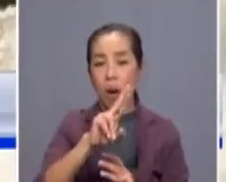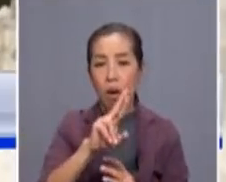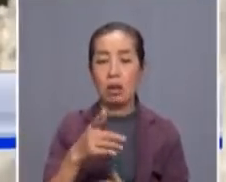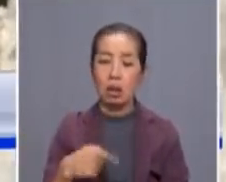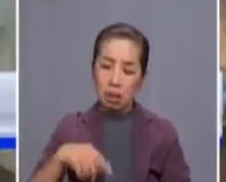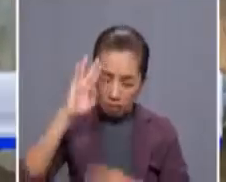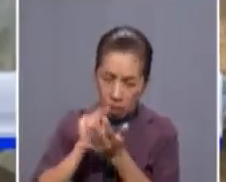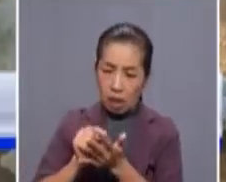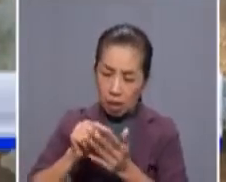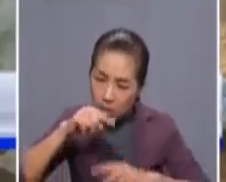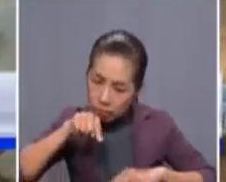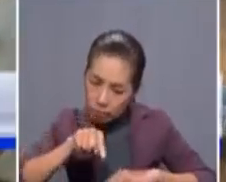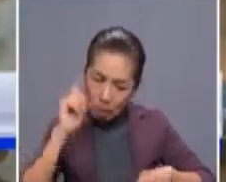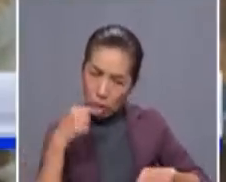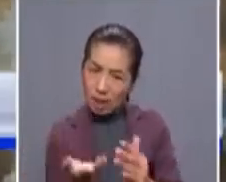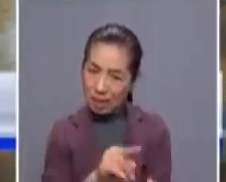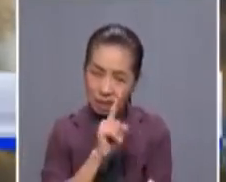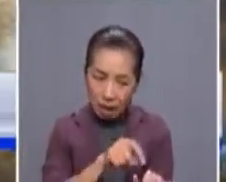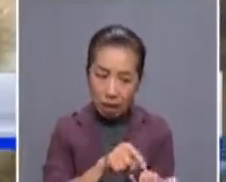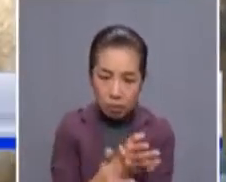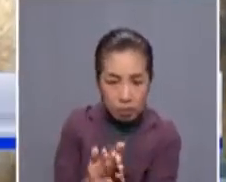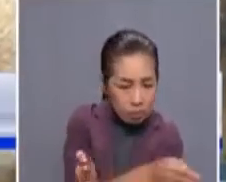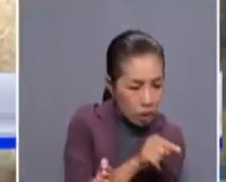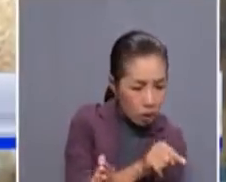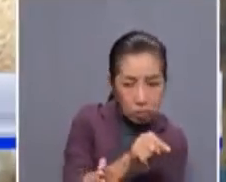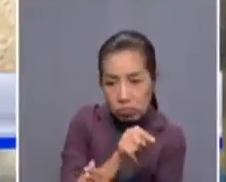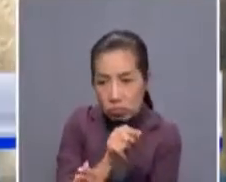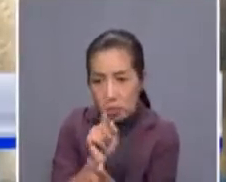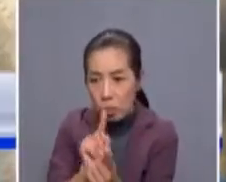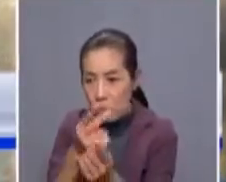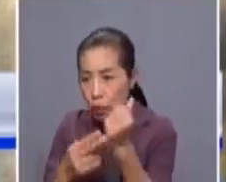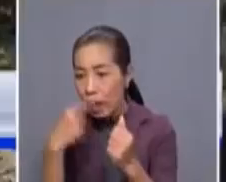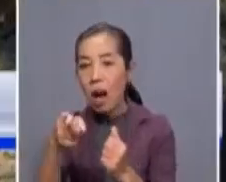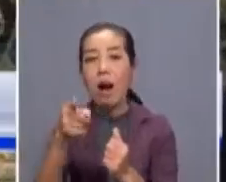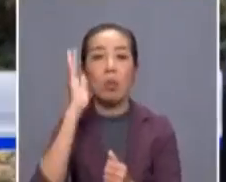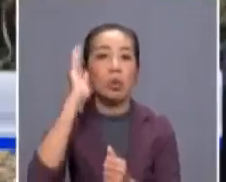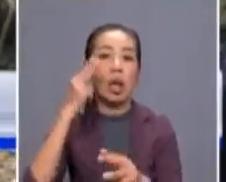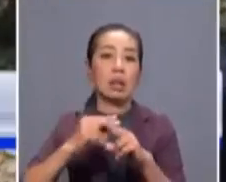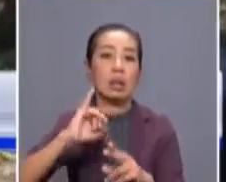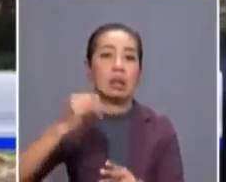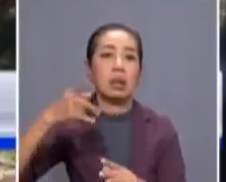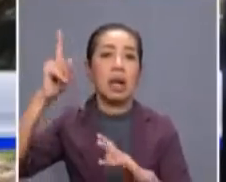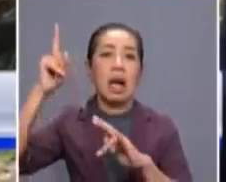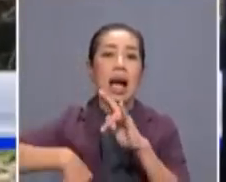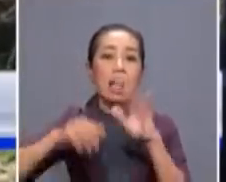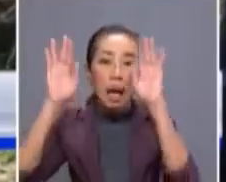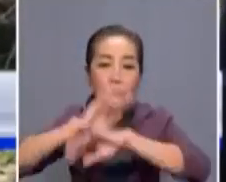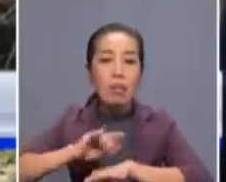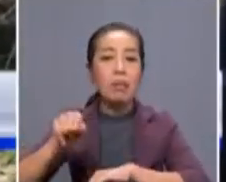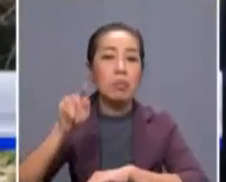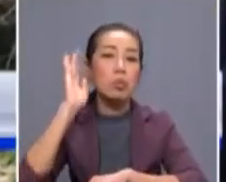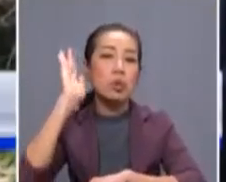จริงว่าทางนางสาวกลิ่นเกสรก่อนหน้านี้มีการคบหากับทางเสียหายแบบสามีภรรยาแล้วเกิ